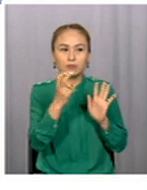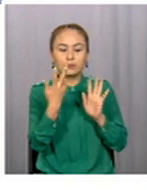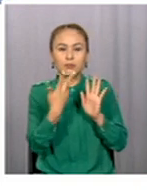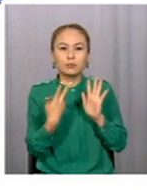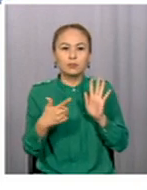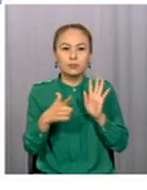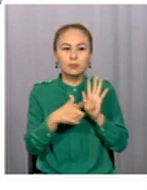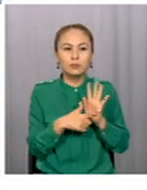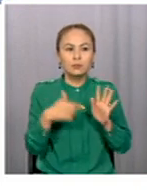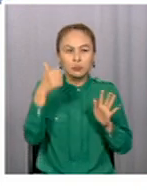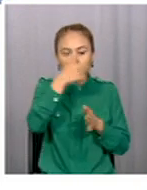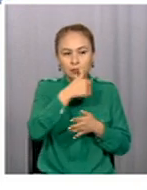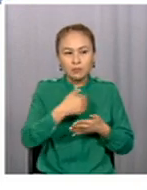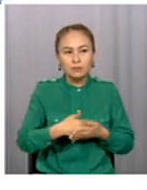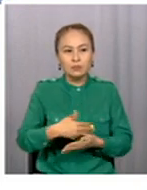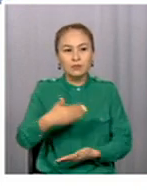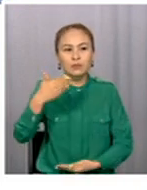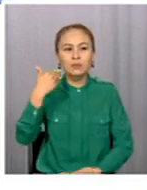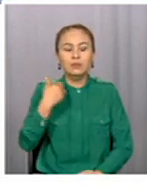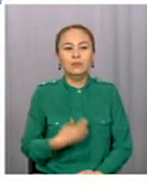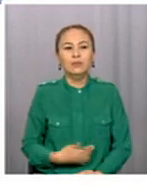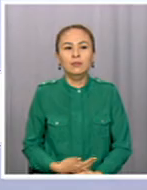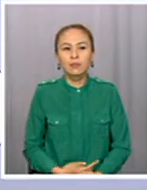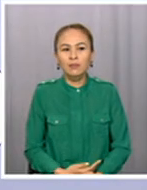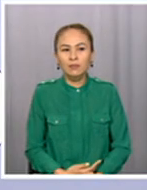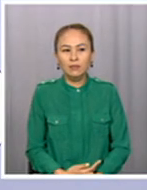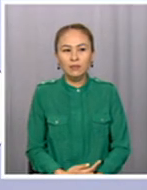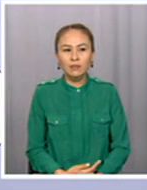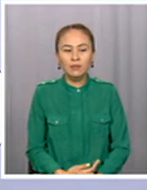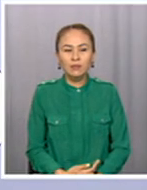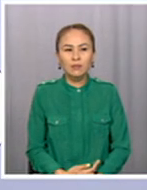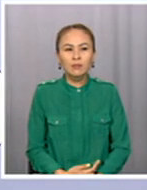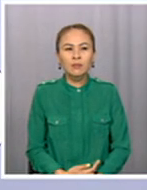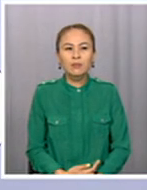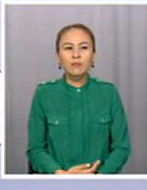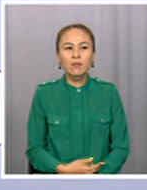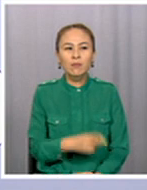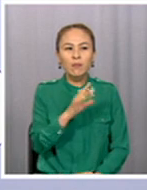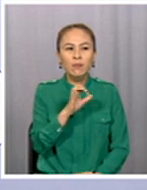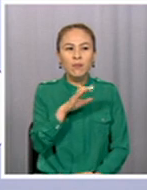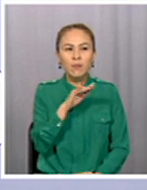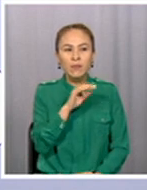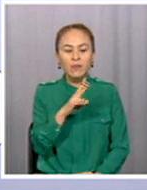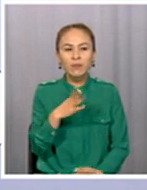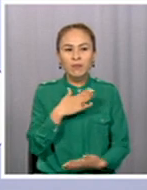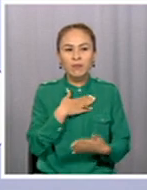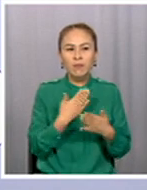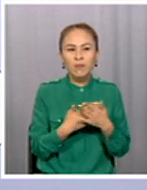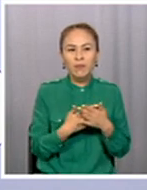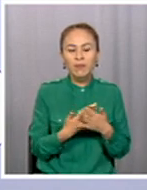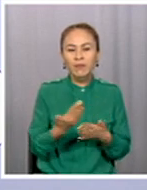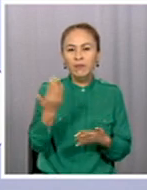заманымыздың 337 жылдар аралығында өмір сүрген. Сонымен Константин біздің